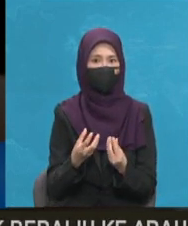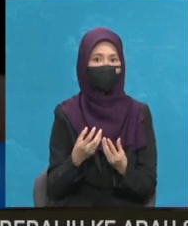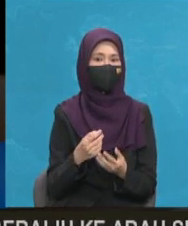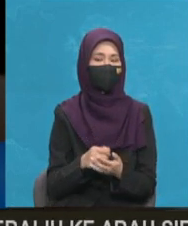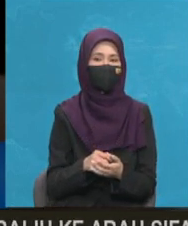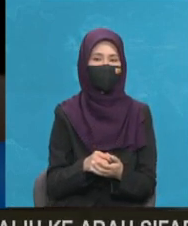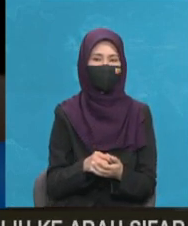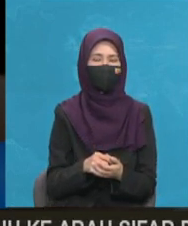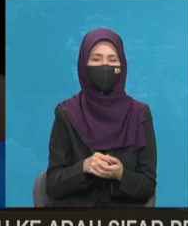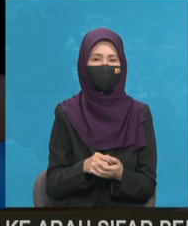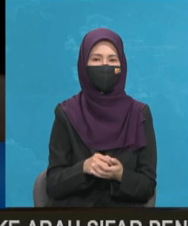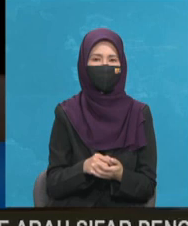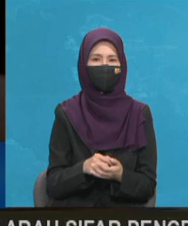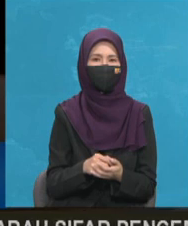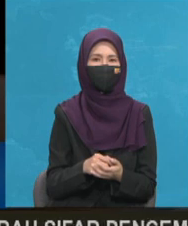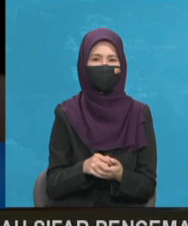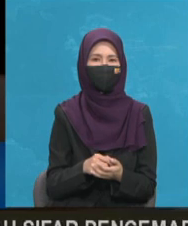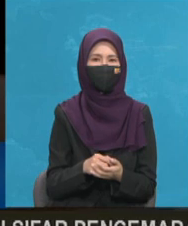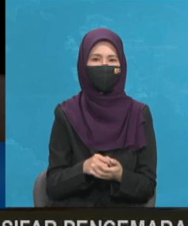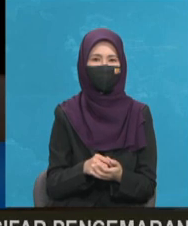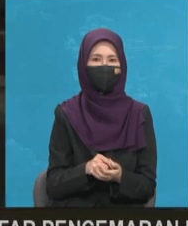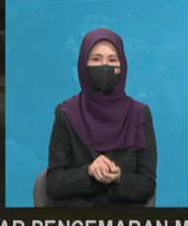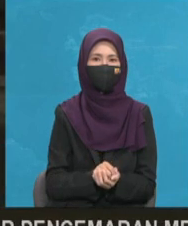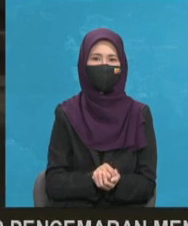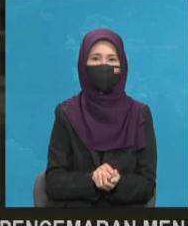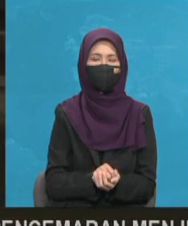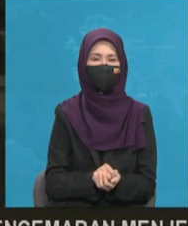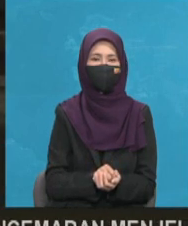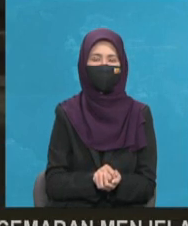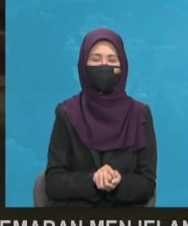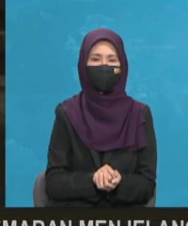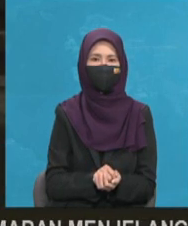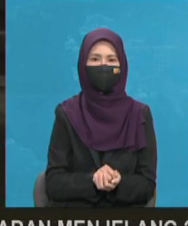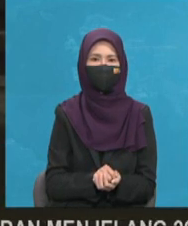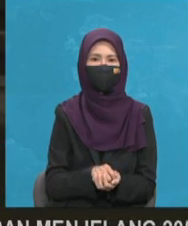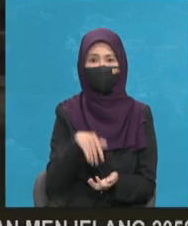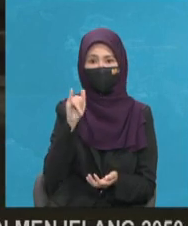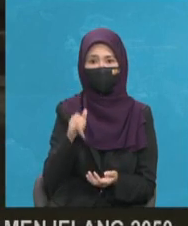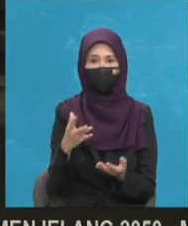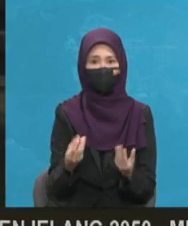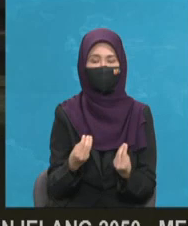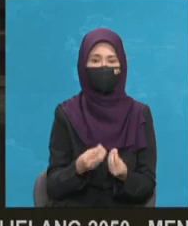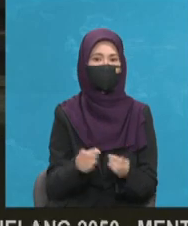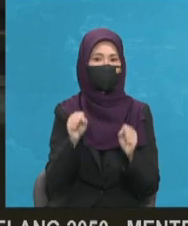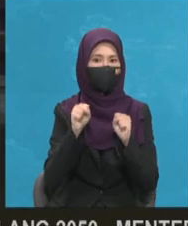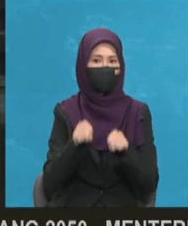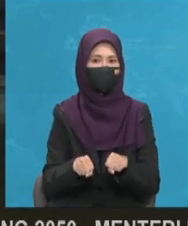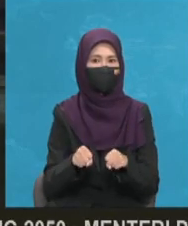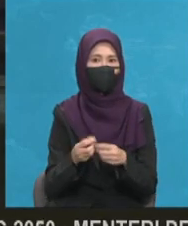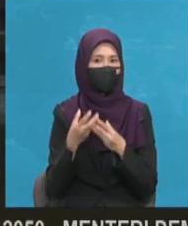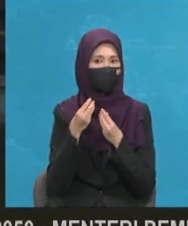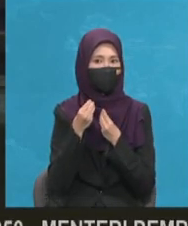beberapa hari sebelum taruh Bachsin nasi penduduk setempat yang ingin mendapatkan suntikan Coins membahas